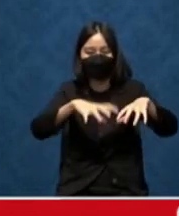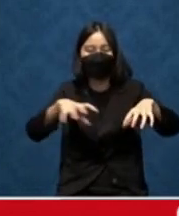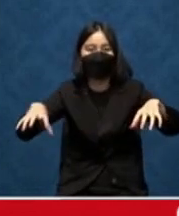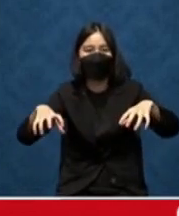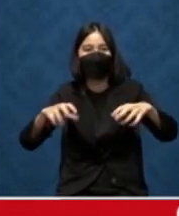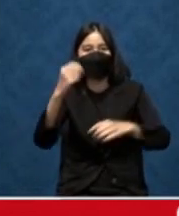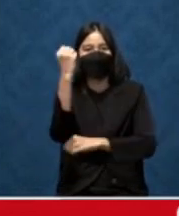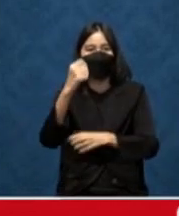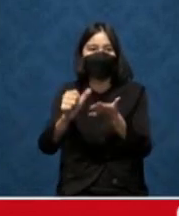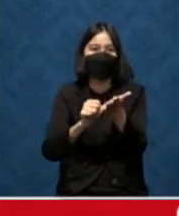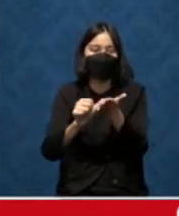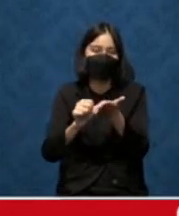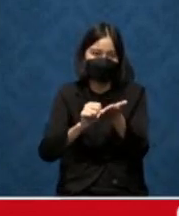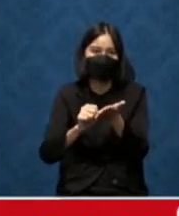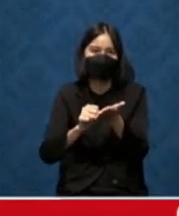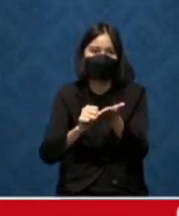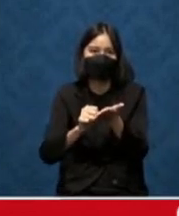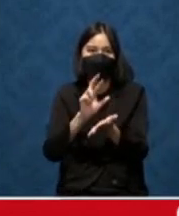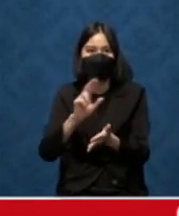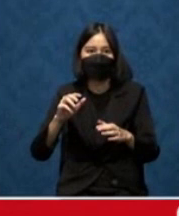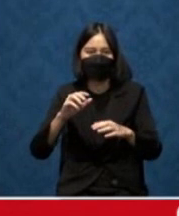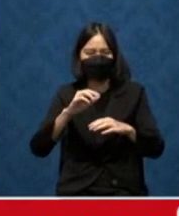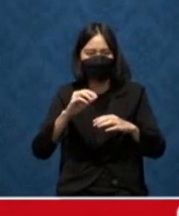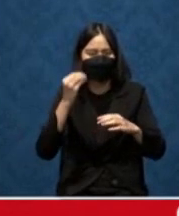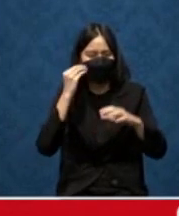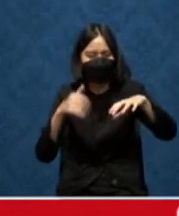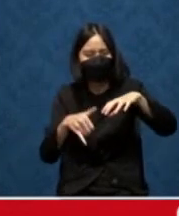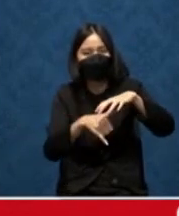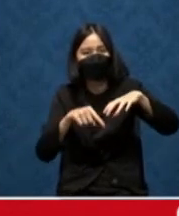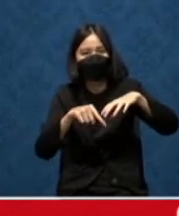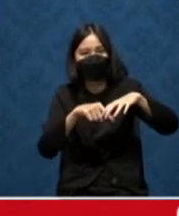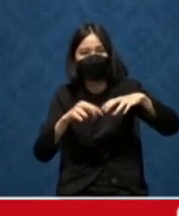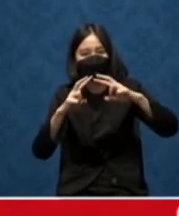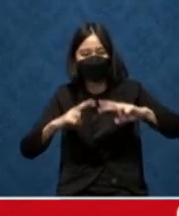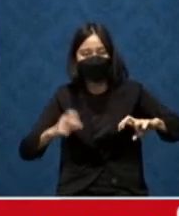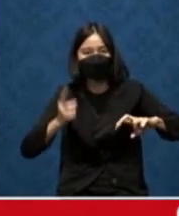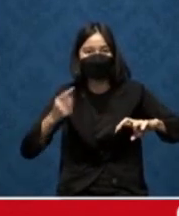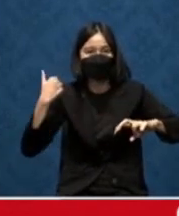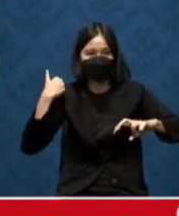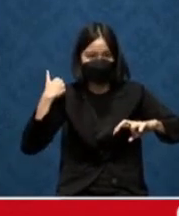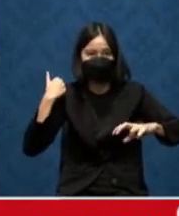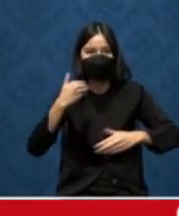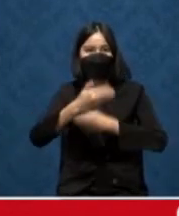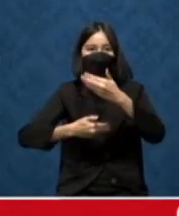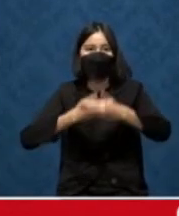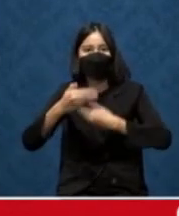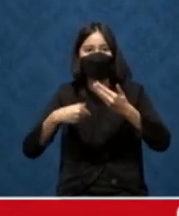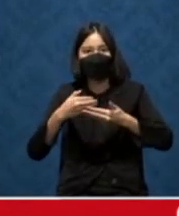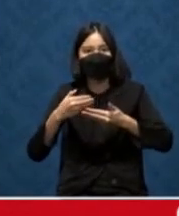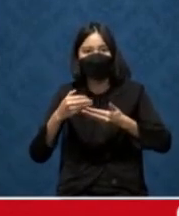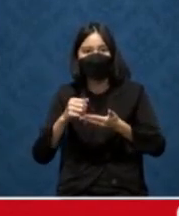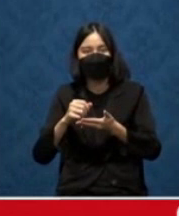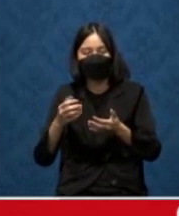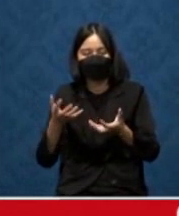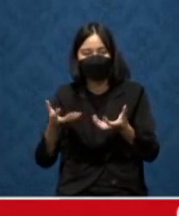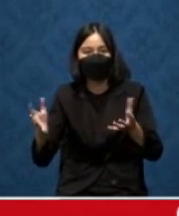ความยากจนแล้สามารถปลูกในระบบปิดแล้วกมีงานวิจัยแ่นอนแล้วสามารถขายให้ใครและขาย